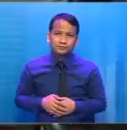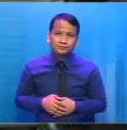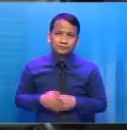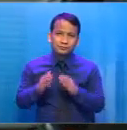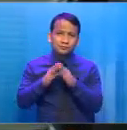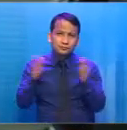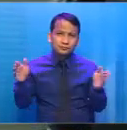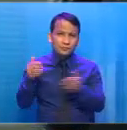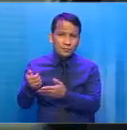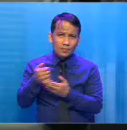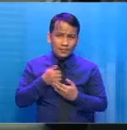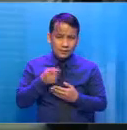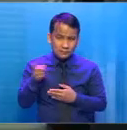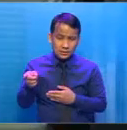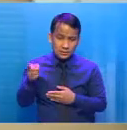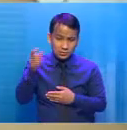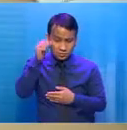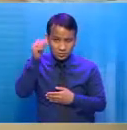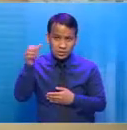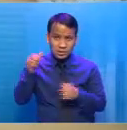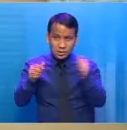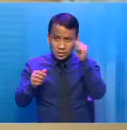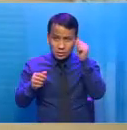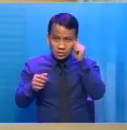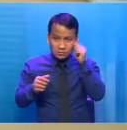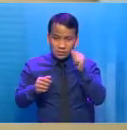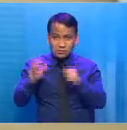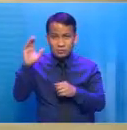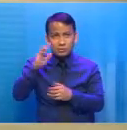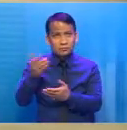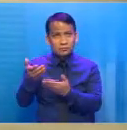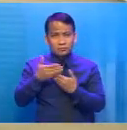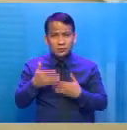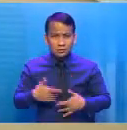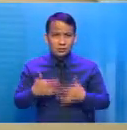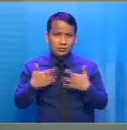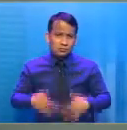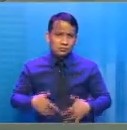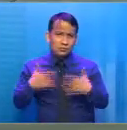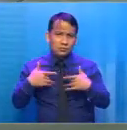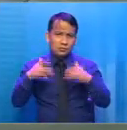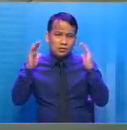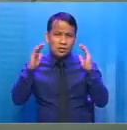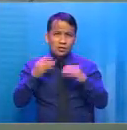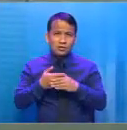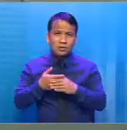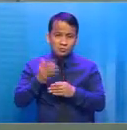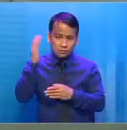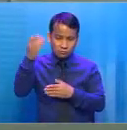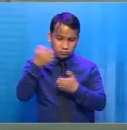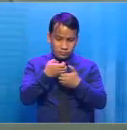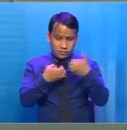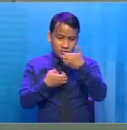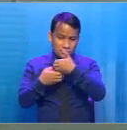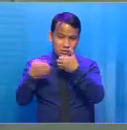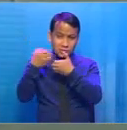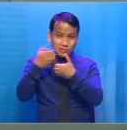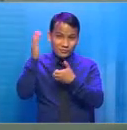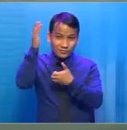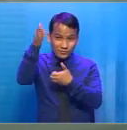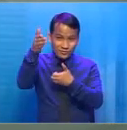Malaking tulong din si Sir Reynaldo kay Abelardo na nangangarap daw guminhawa ang buhay at maging engineer balang